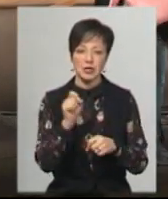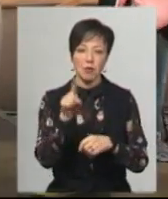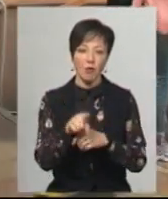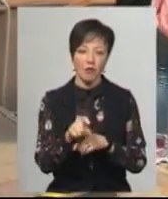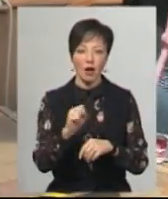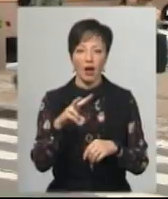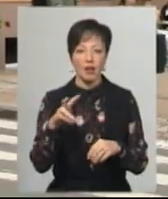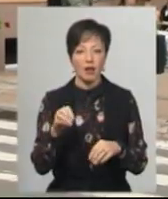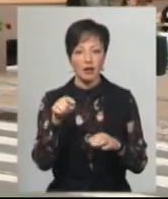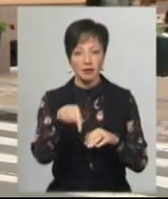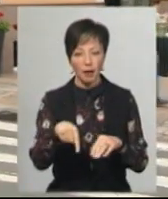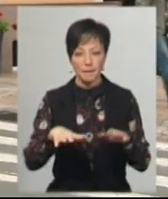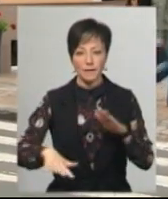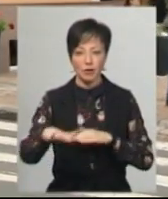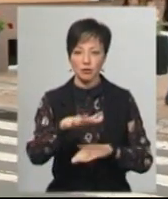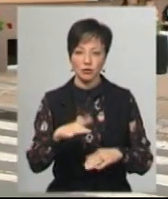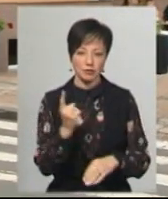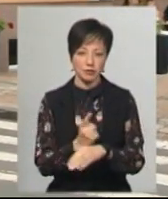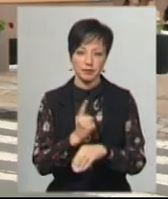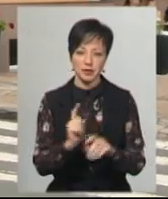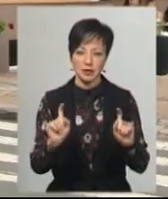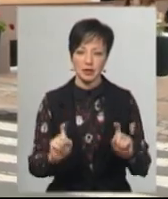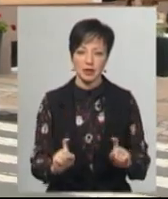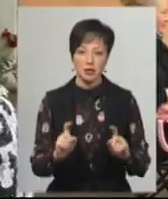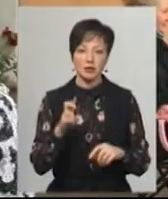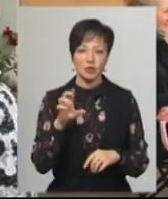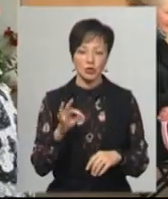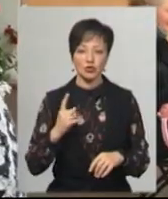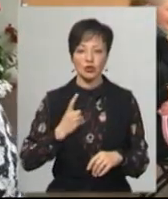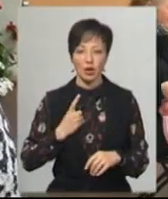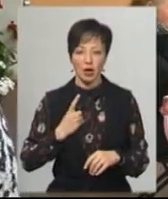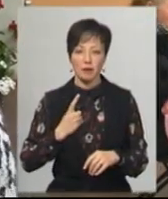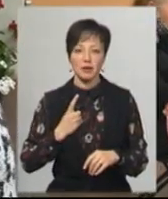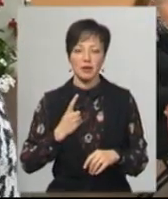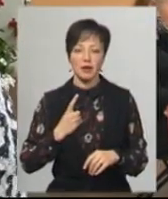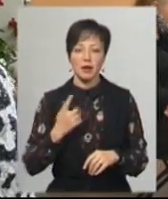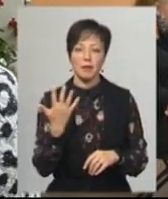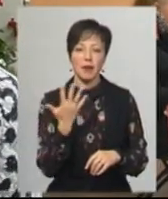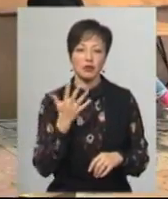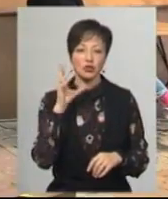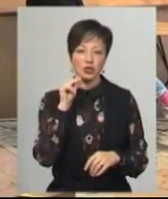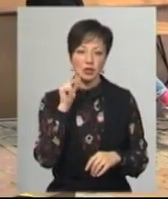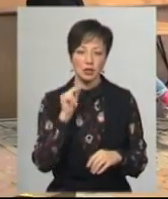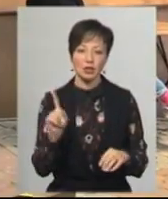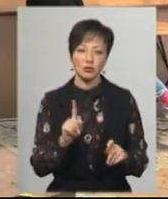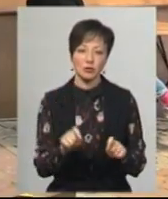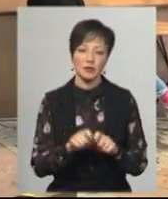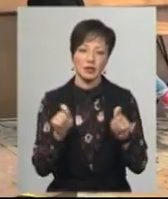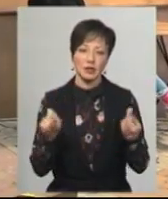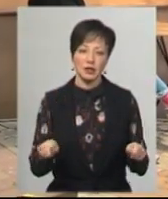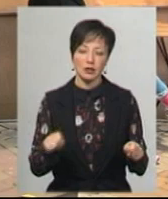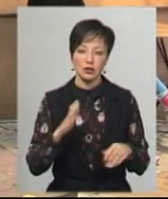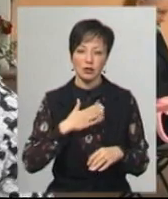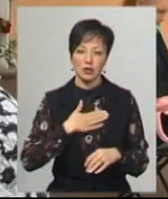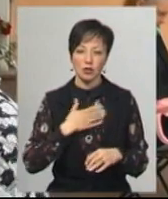замовлення, але у закладі поки не дозволяємо сидіти, тому що чекаємо з нетерпінням 5 числа для того, щоб могли